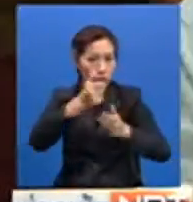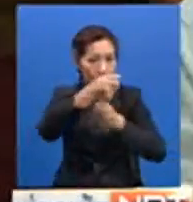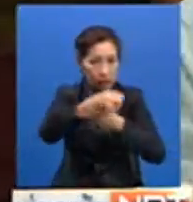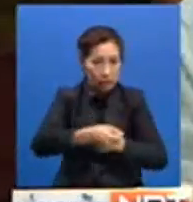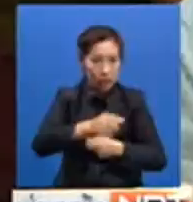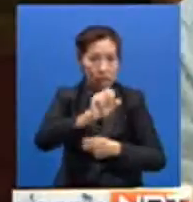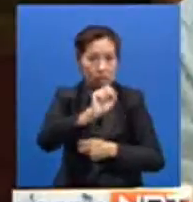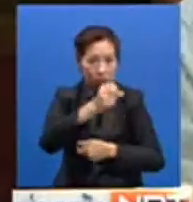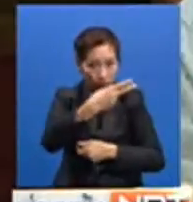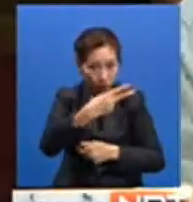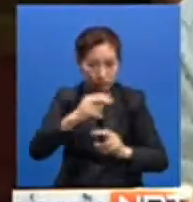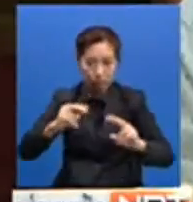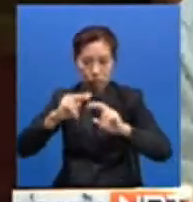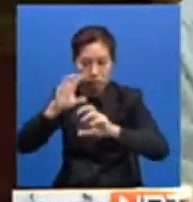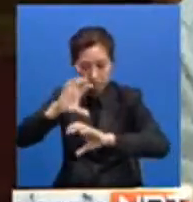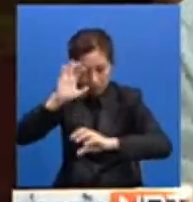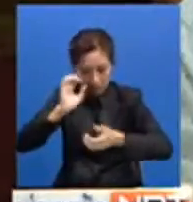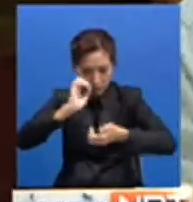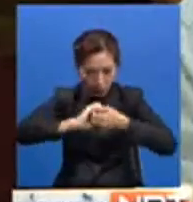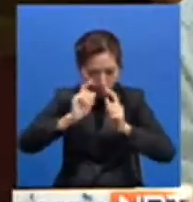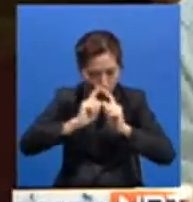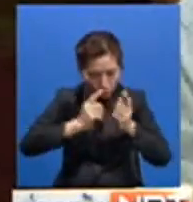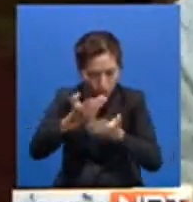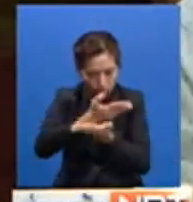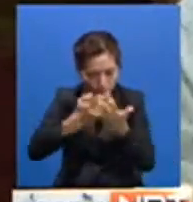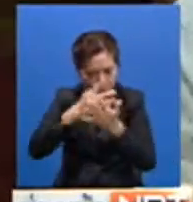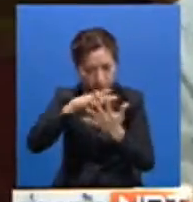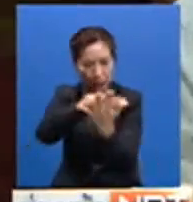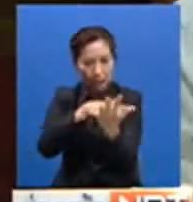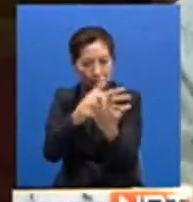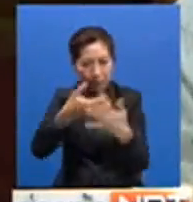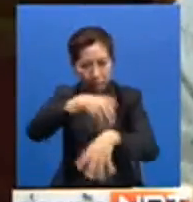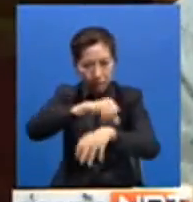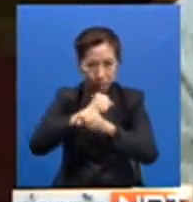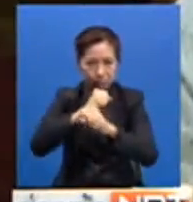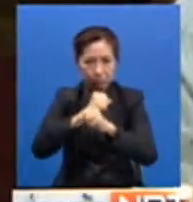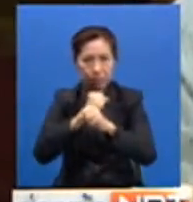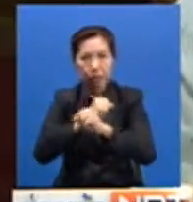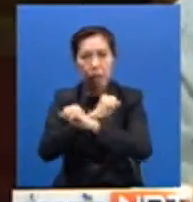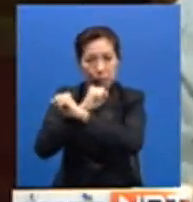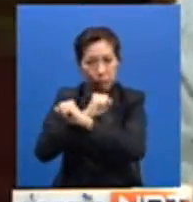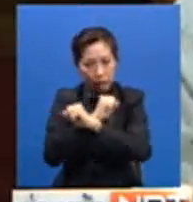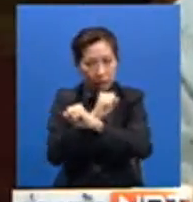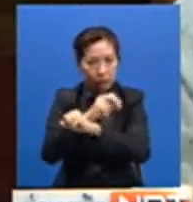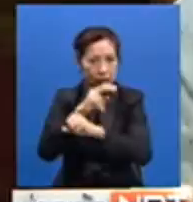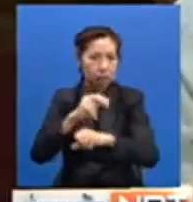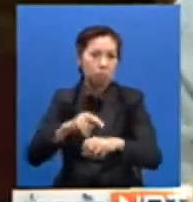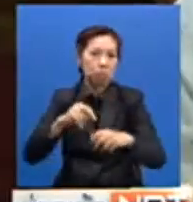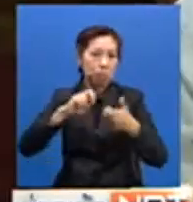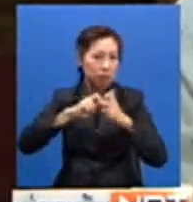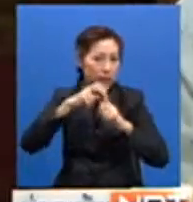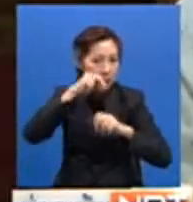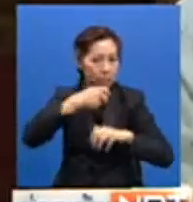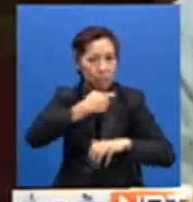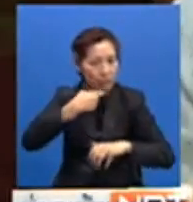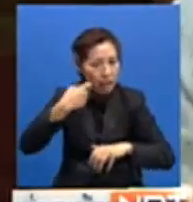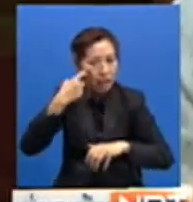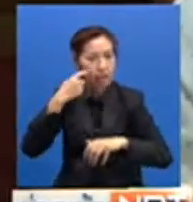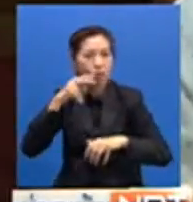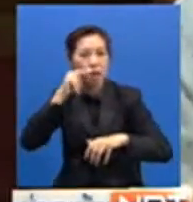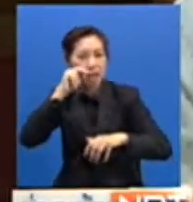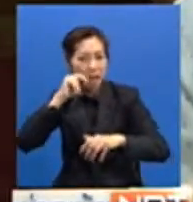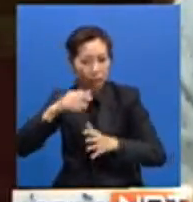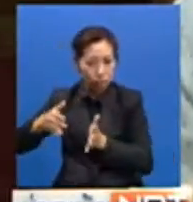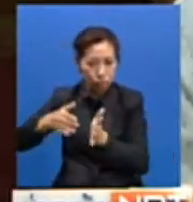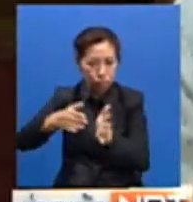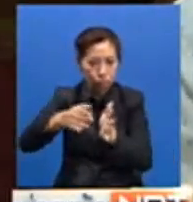ทงมหาที่ไยจัดทำแผนปฏิบติการ ป้องกันและดูแลปัหาไภแร้งพร้อมให้แก้ไขปัญหาการระบายน้ำในแ่น้